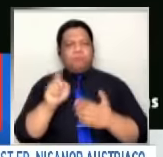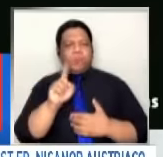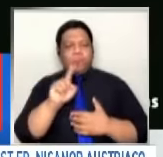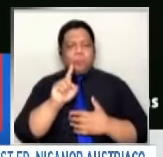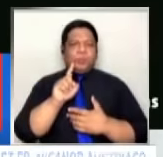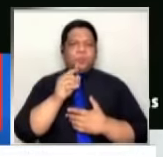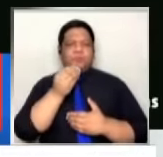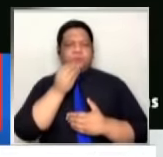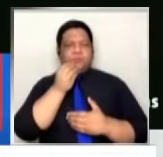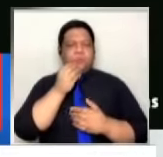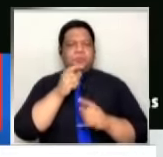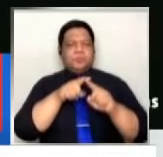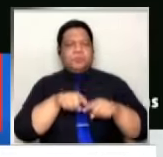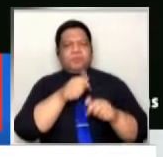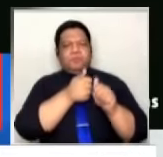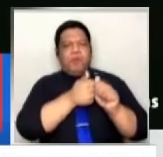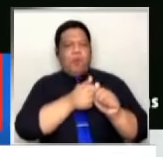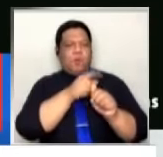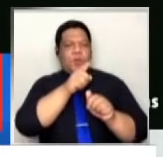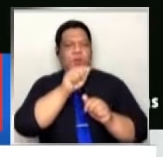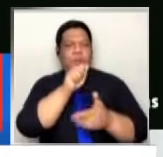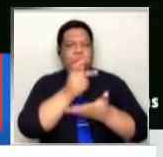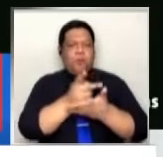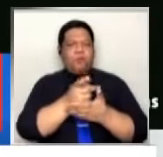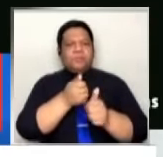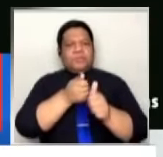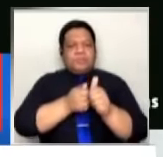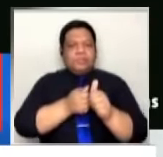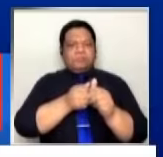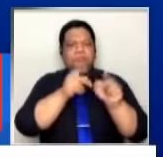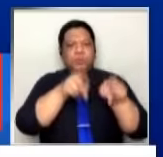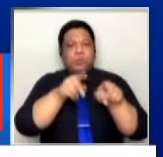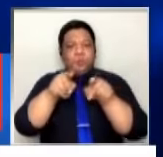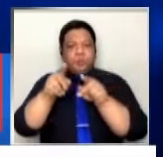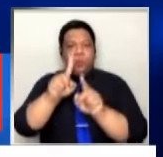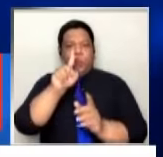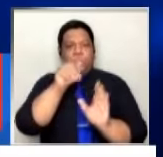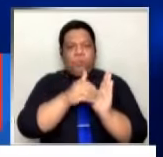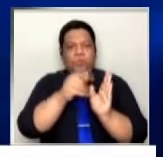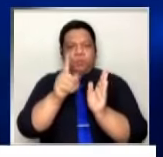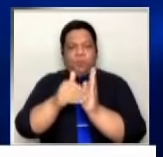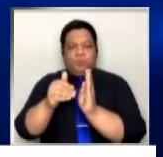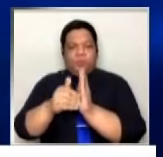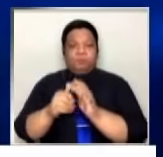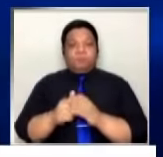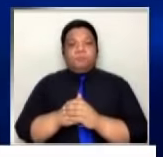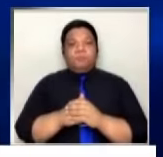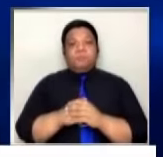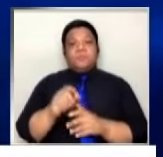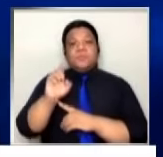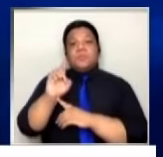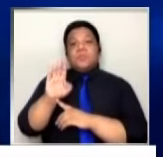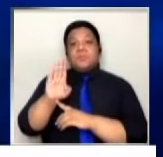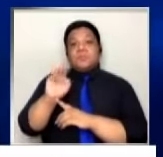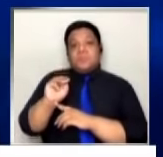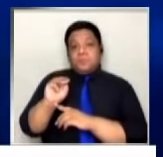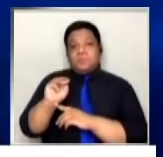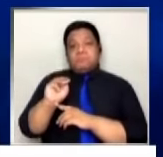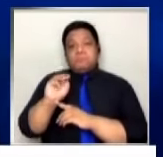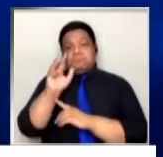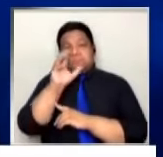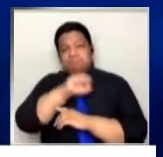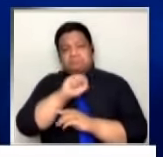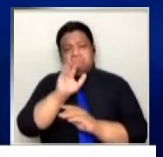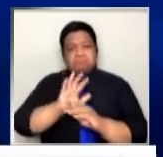approval ninyo na at least 1,000 pesos per person. Sa tala ng DBM, ang bulto ng benepisyaryo manggagaling sa